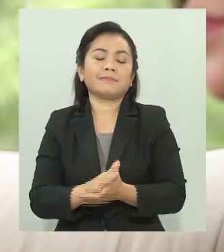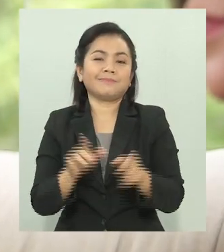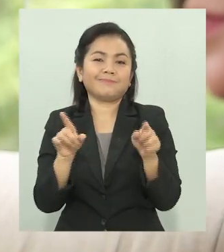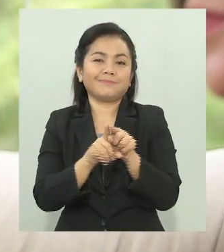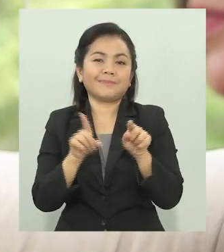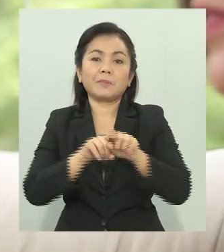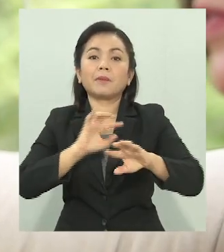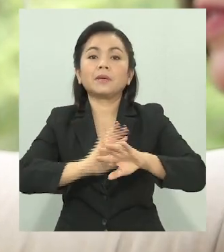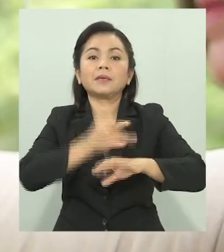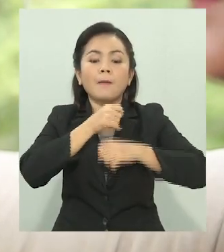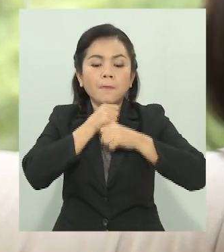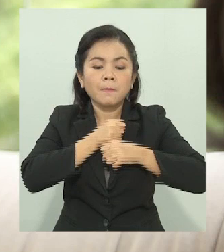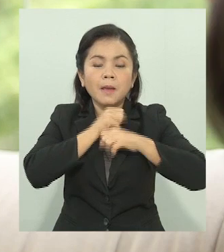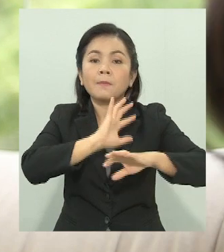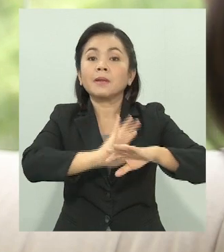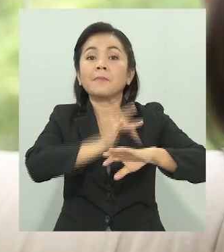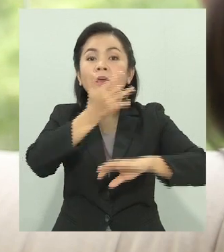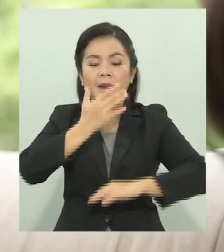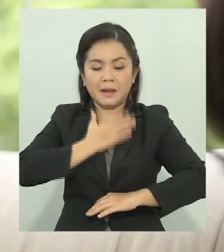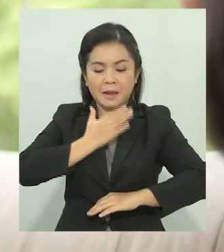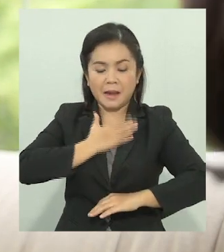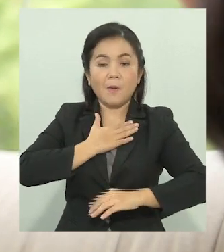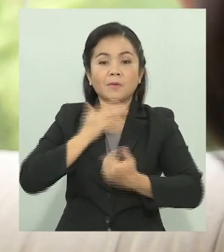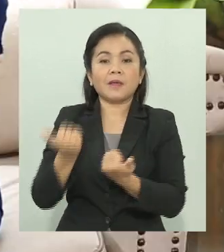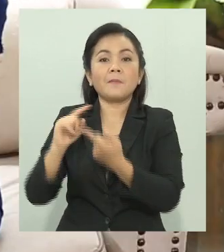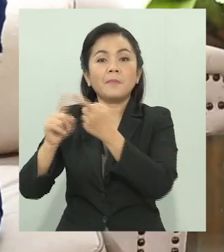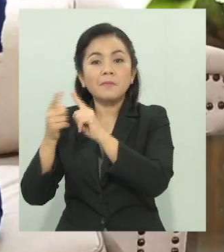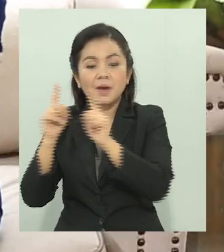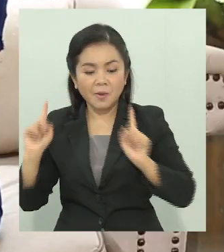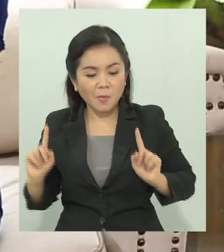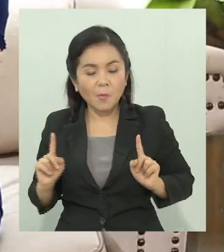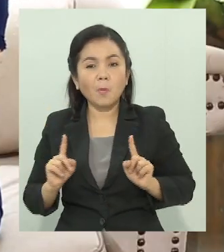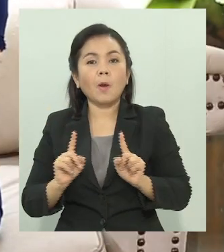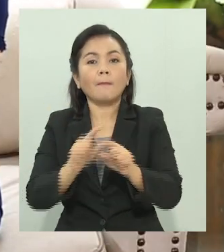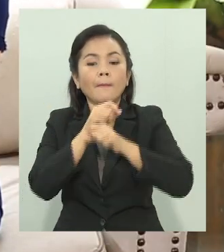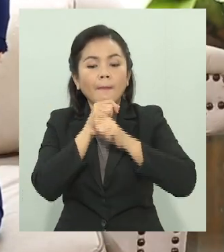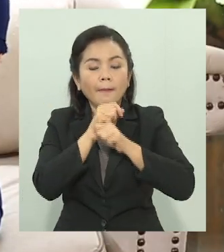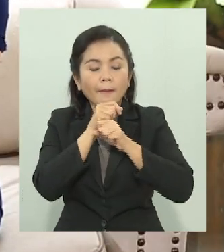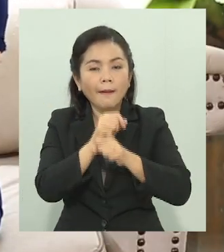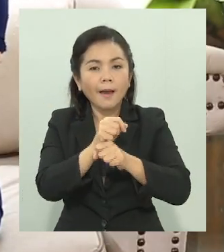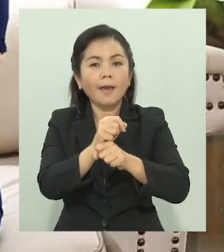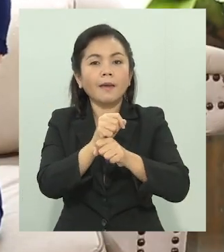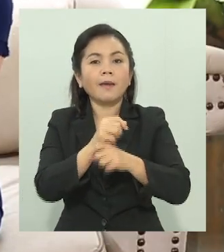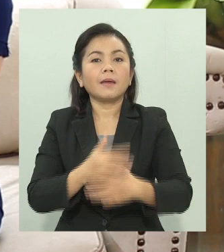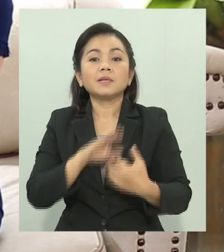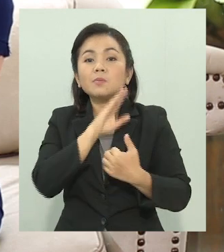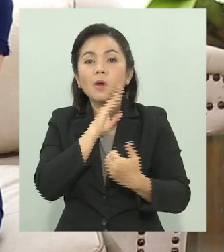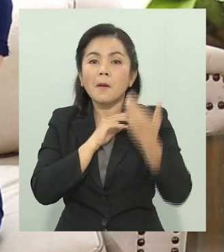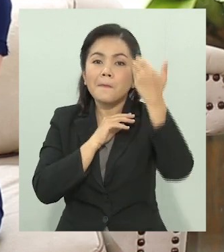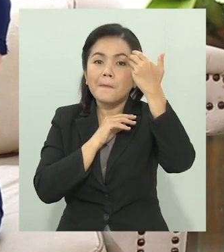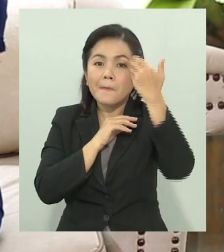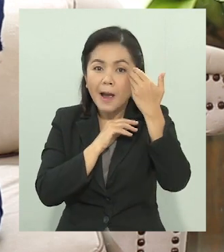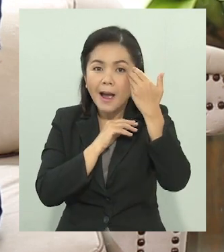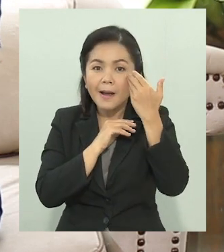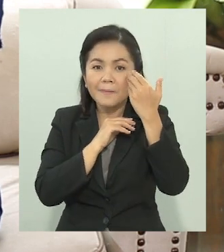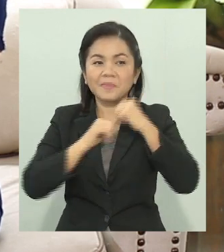เกิดว่าเราอันนี้เป็นเรานี่เป็นเพื่อนเรานะครับเราแก่ไปด้วยกันใช่ไหมครับพอเราผ่านะครับเราก็เหมือนเราจะถอย